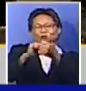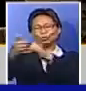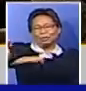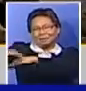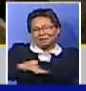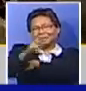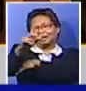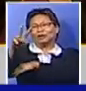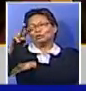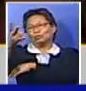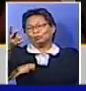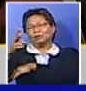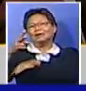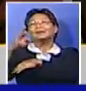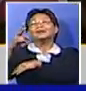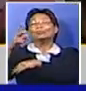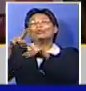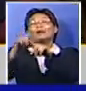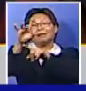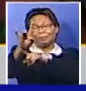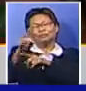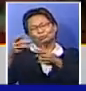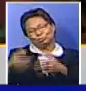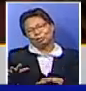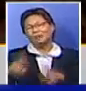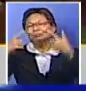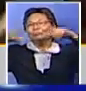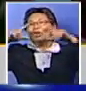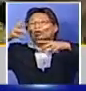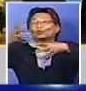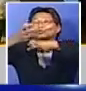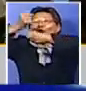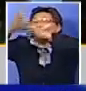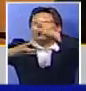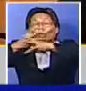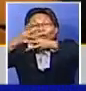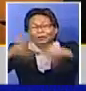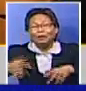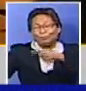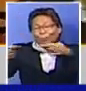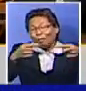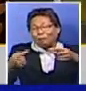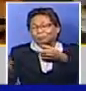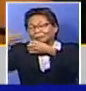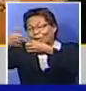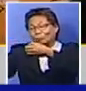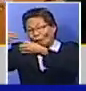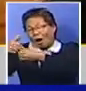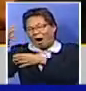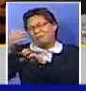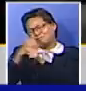sukan C KL 2017 ogos depan walaupun telah bergelar juara dunia baginya setiap pertandingan yang disertai ada